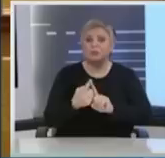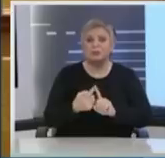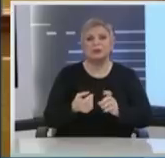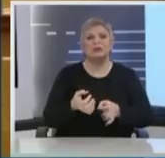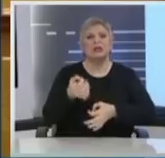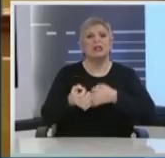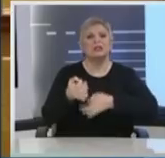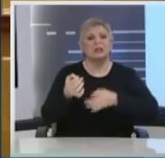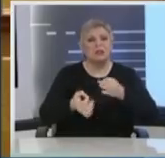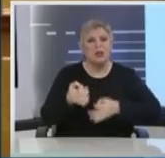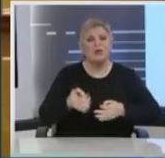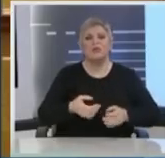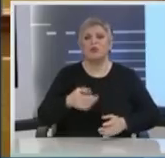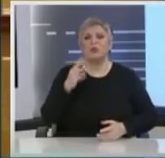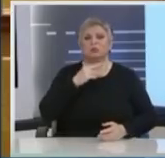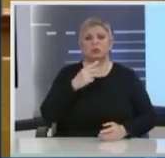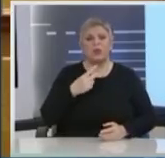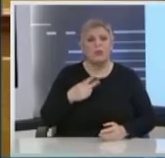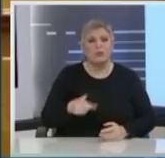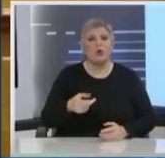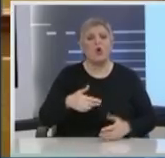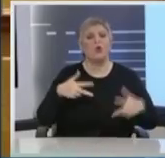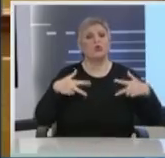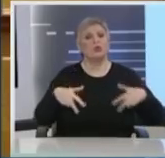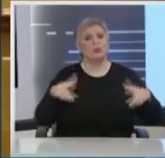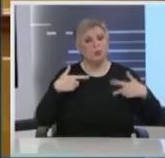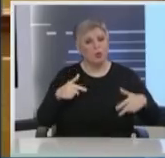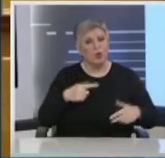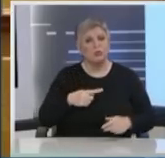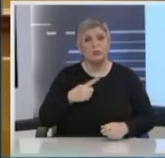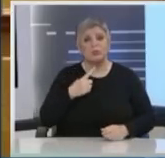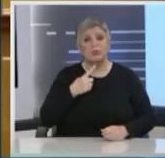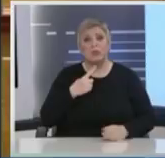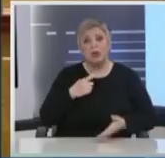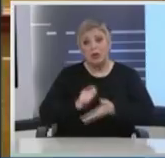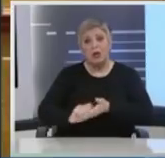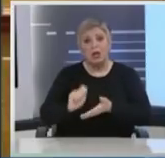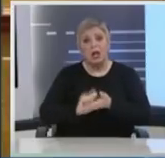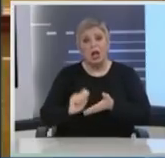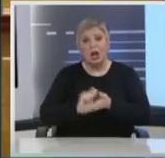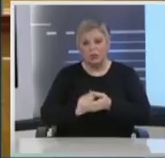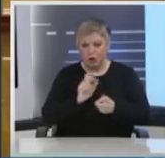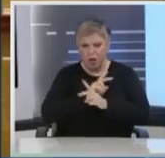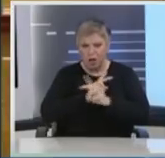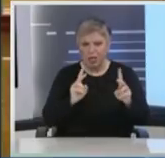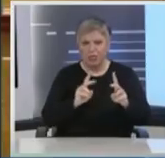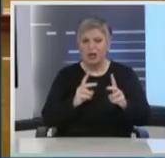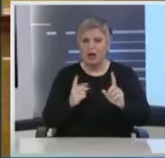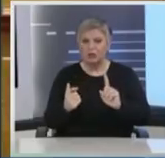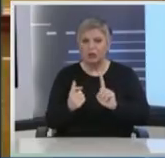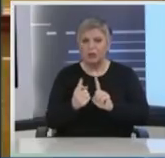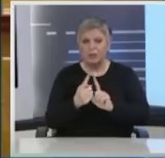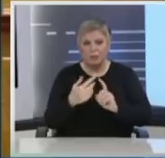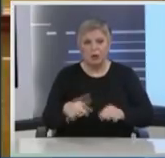συμβούλων, πρωθυπουργών, υπουργών, οι οποίες περιγράφονται με ξεκάθαρο τρόπο. Με